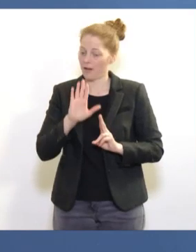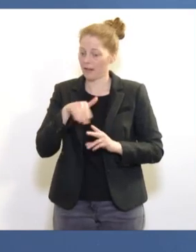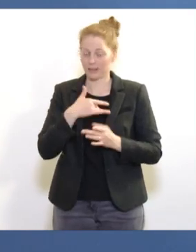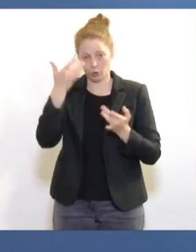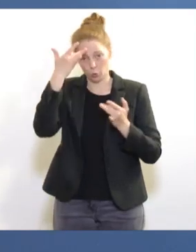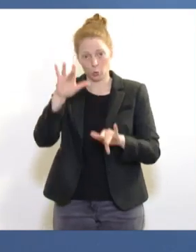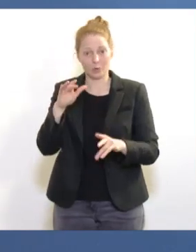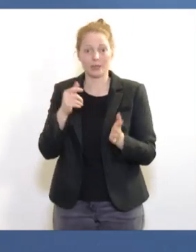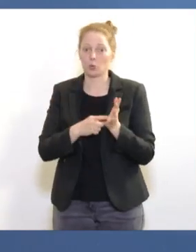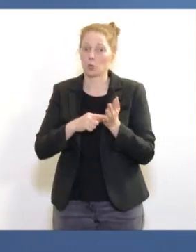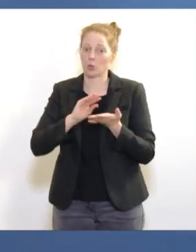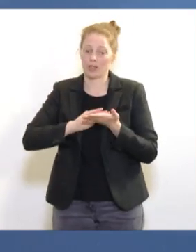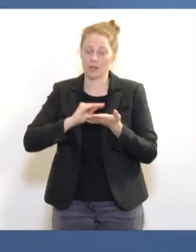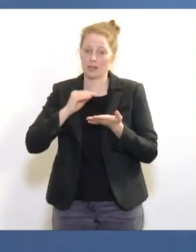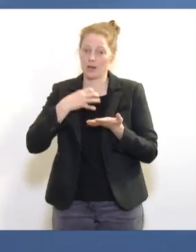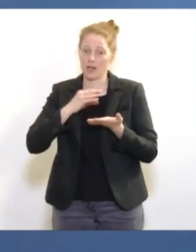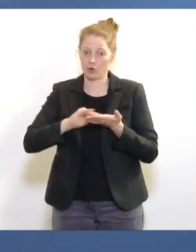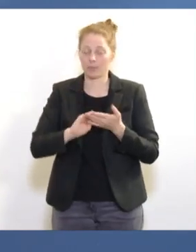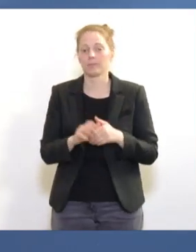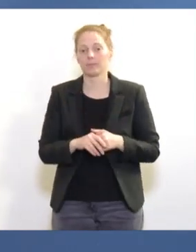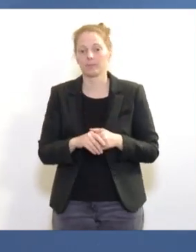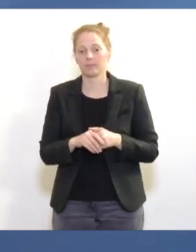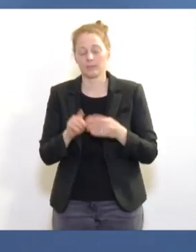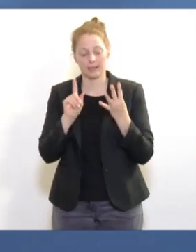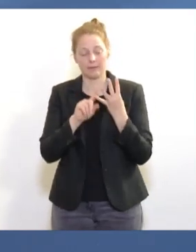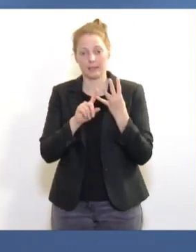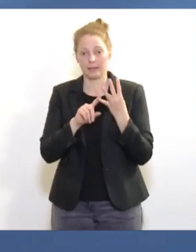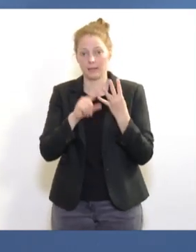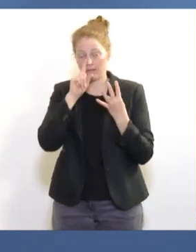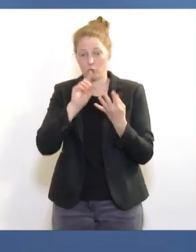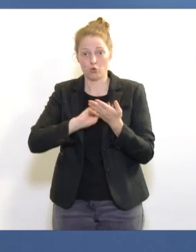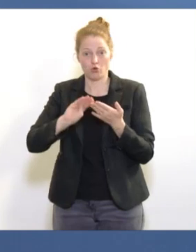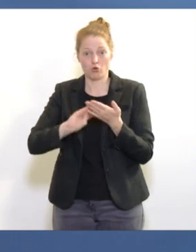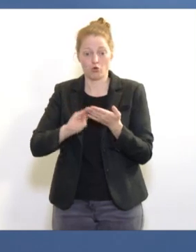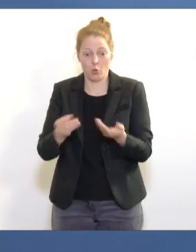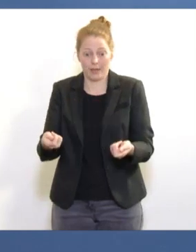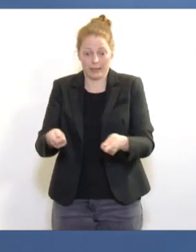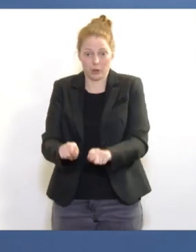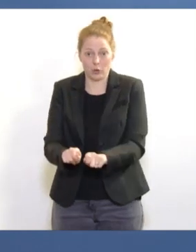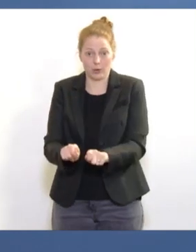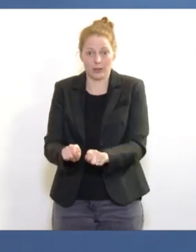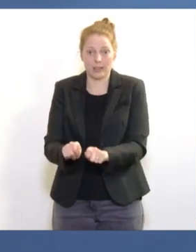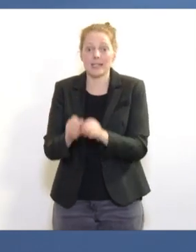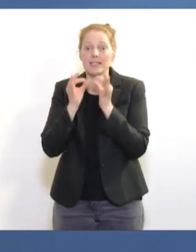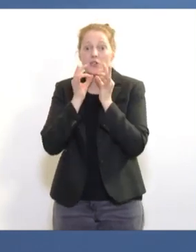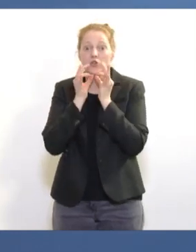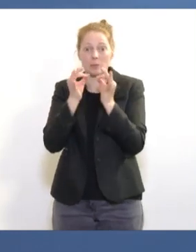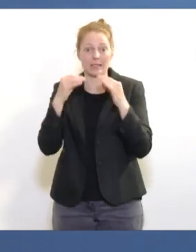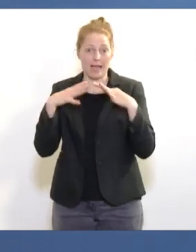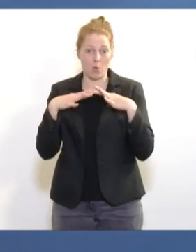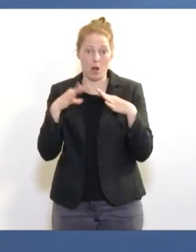feiert Maßnahmen, die ganz viele Leute bekannt sind. Sobald die Schulen zugemacht haben, haben auch die Congé pour raison